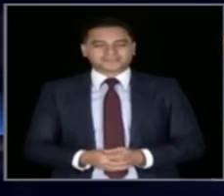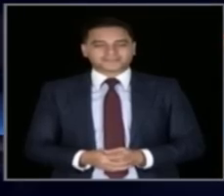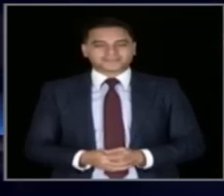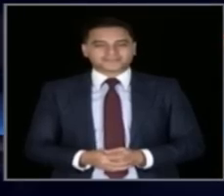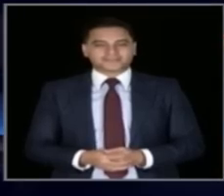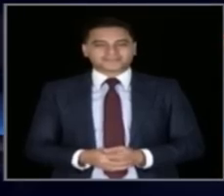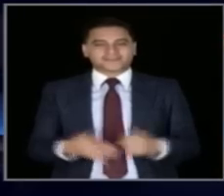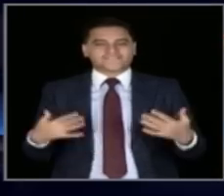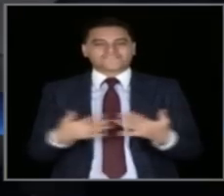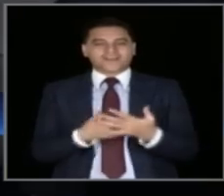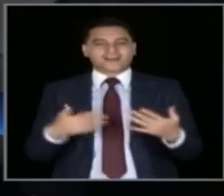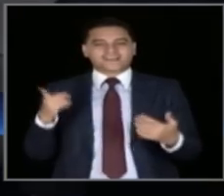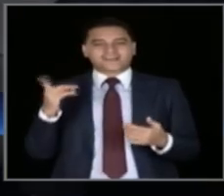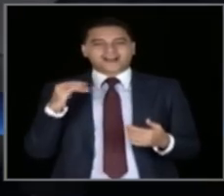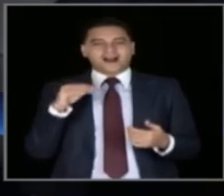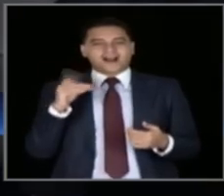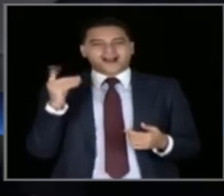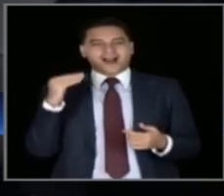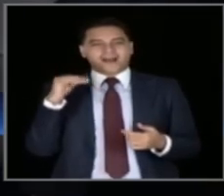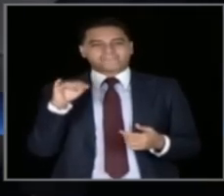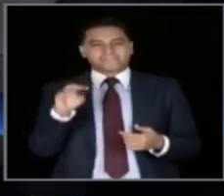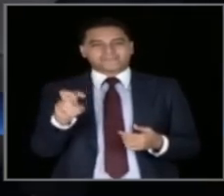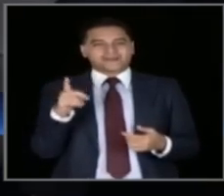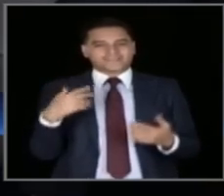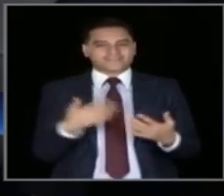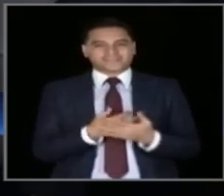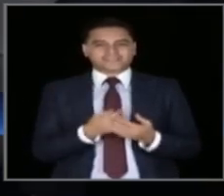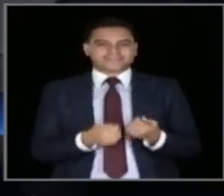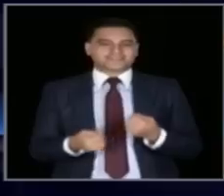يا فرحة رحمة بالإجابة الصحيحة، يا فرحتك.